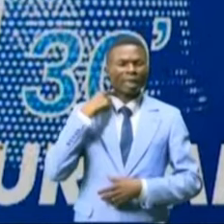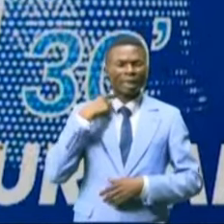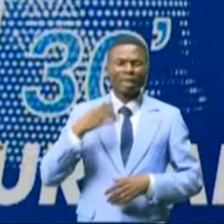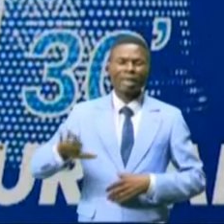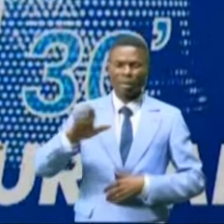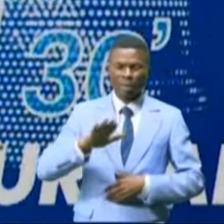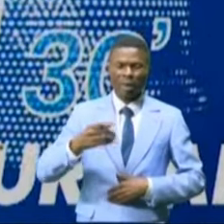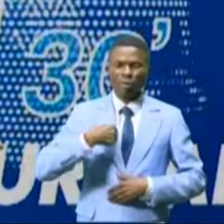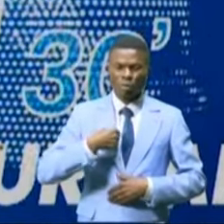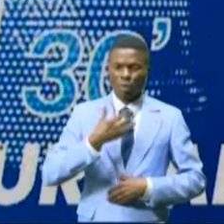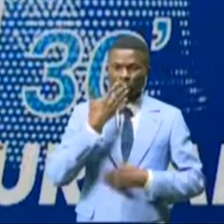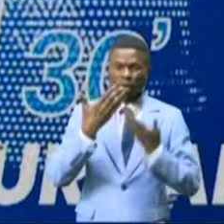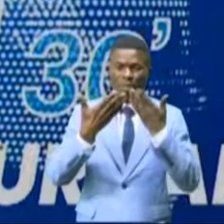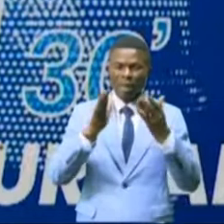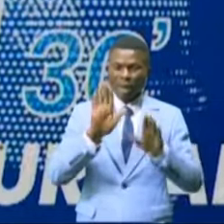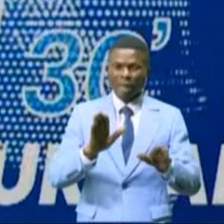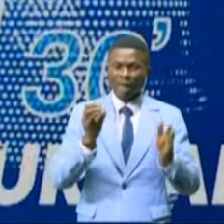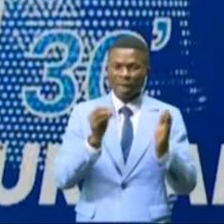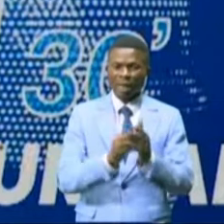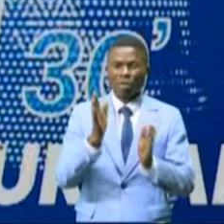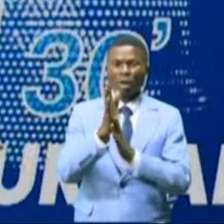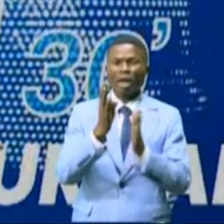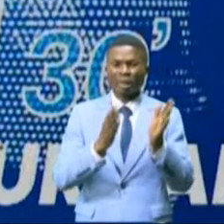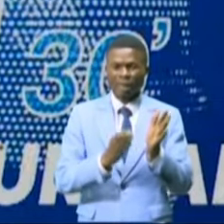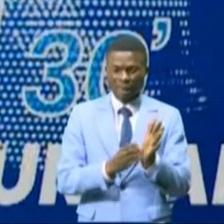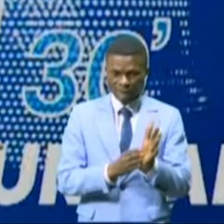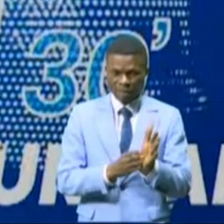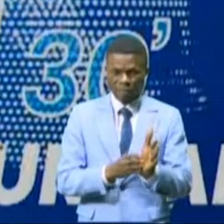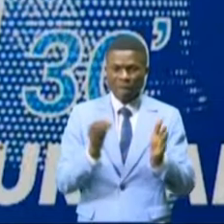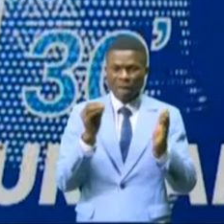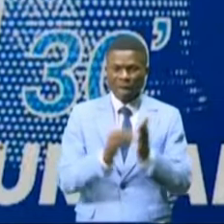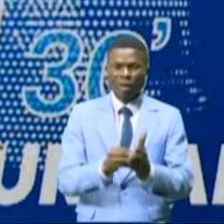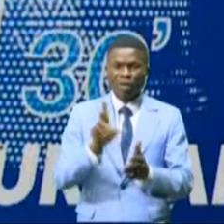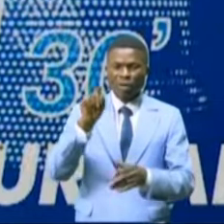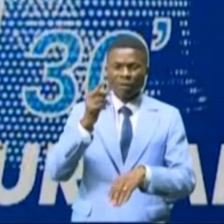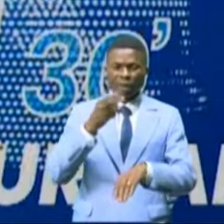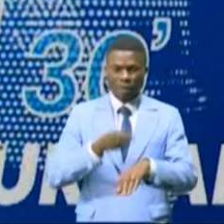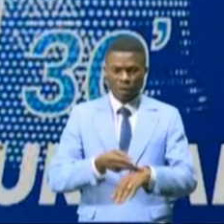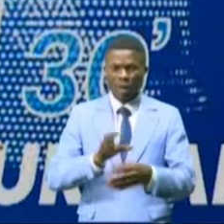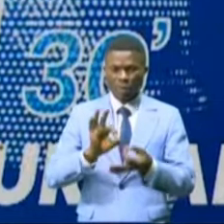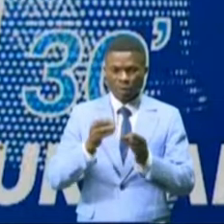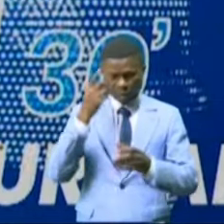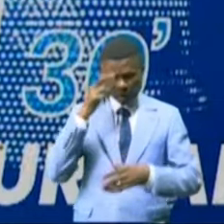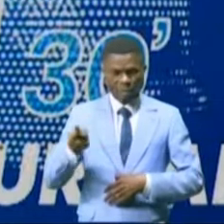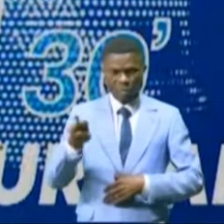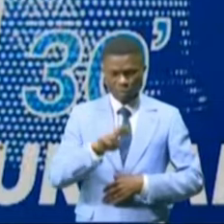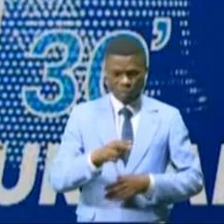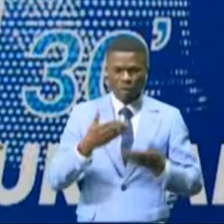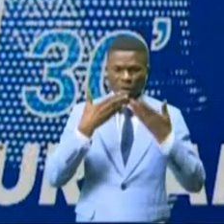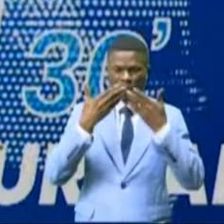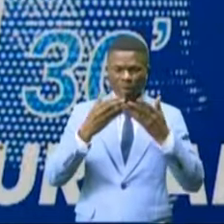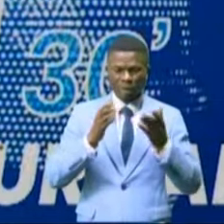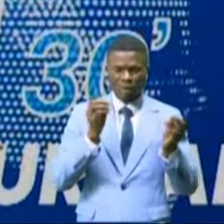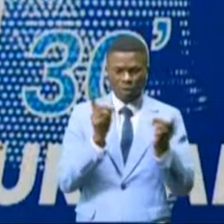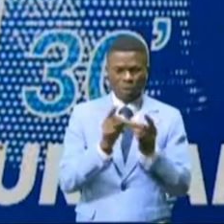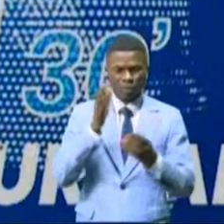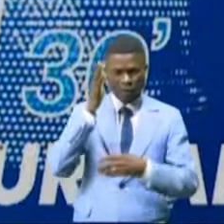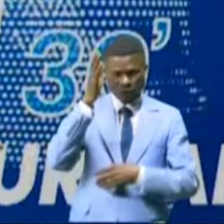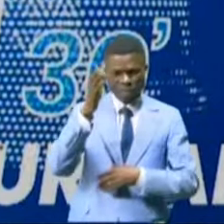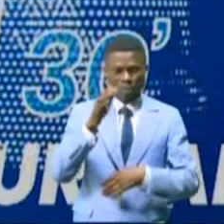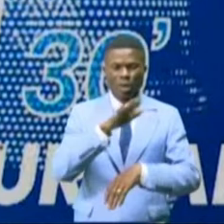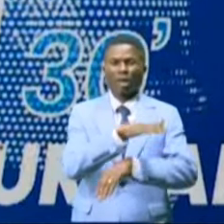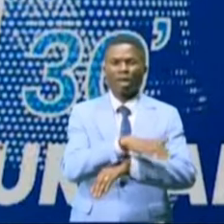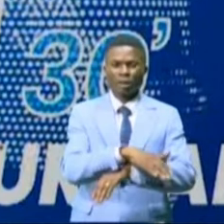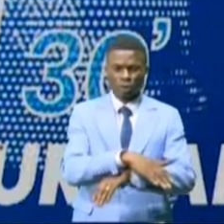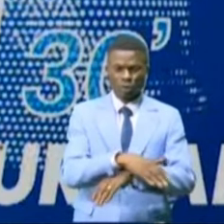était assurée par Étienne Lula, Isaïe Lunzembo, Yannick Yangumba et Nzengele. Alain Galia était également à